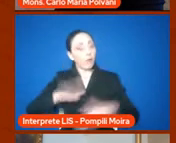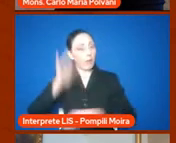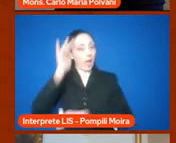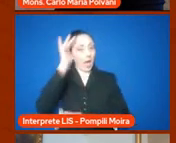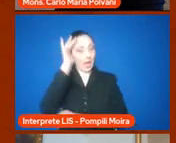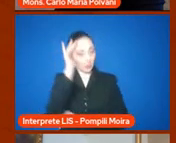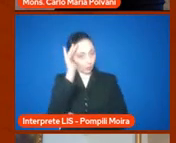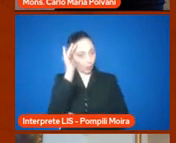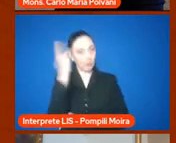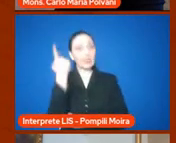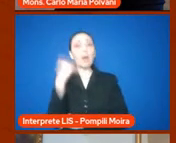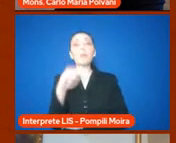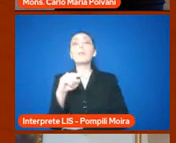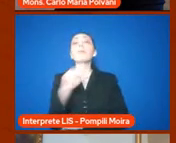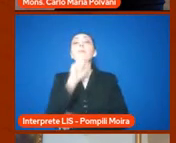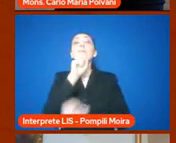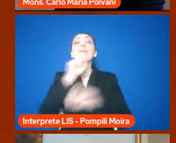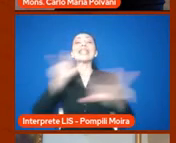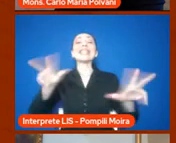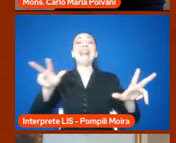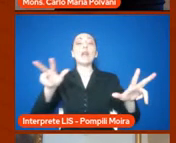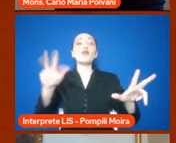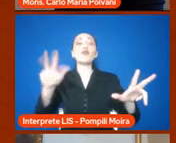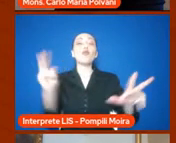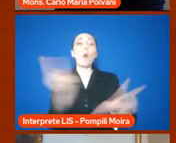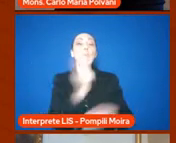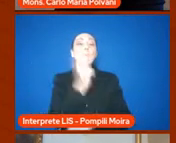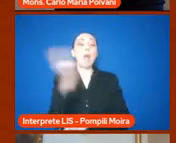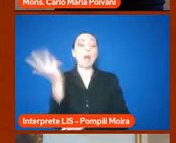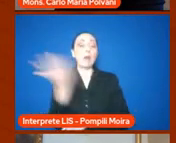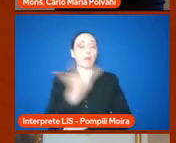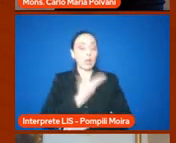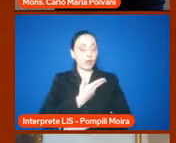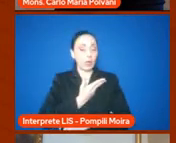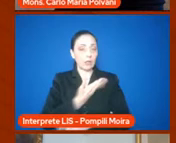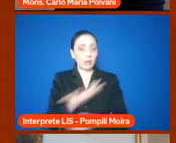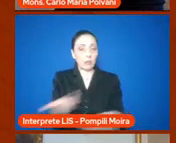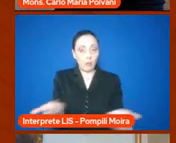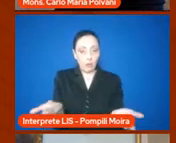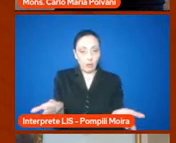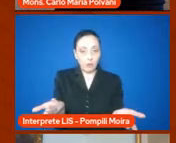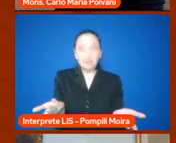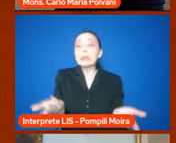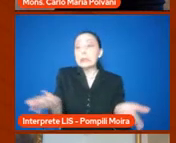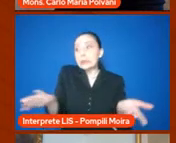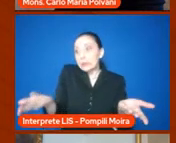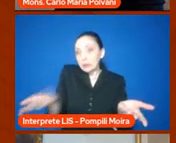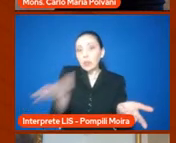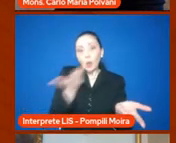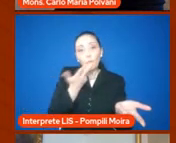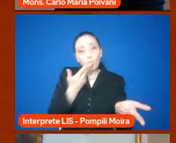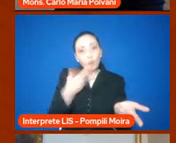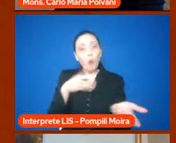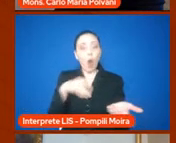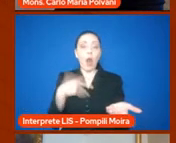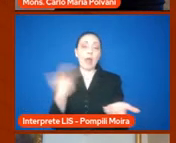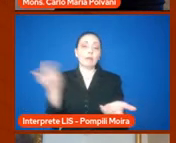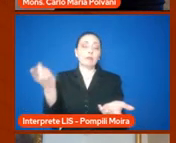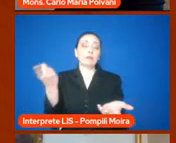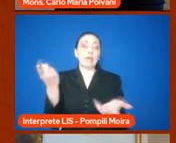di Papa Francesco. Se non avete nulla in contrario, chiederei ai due